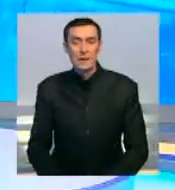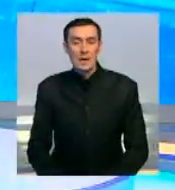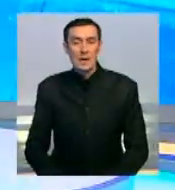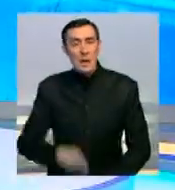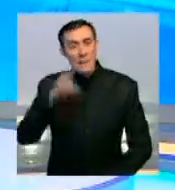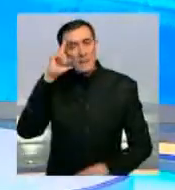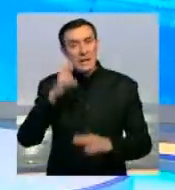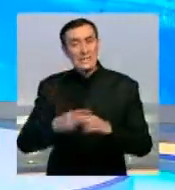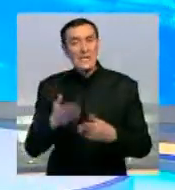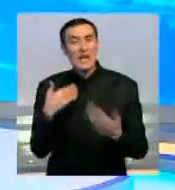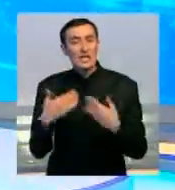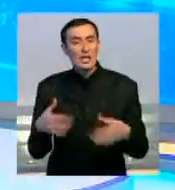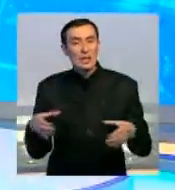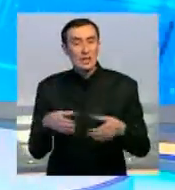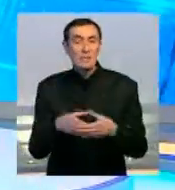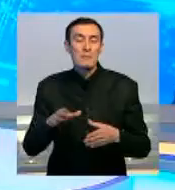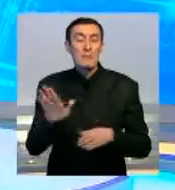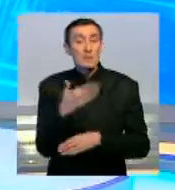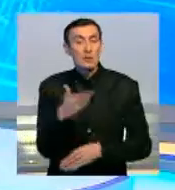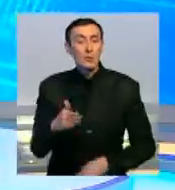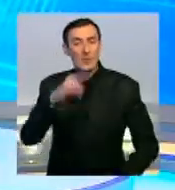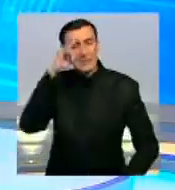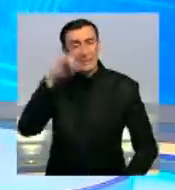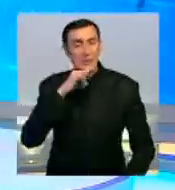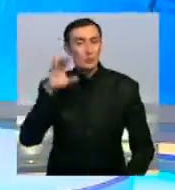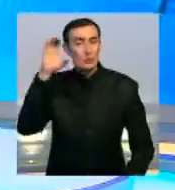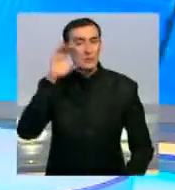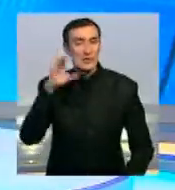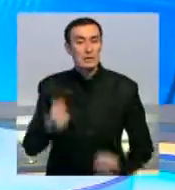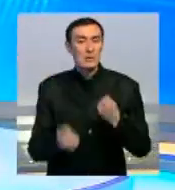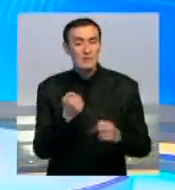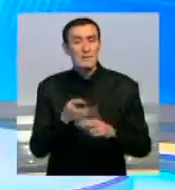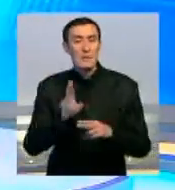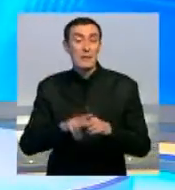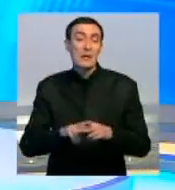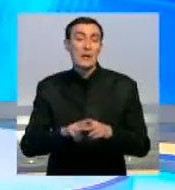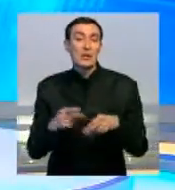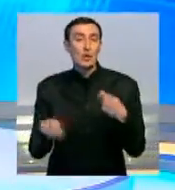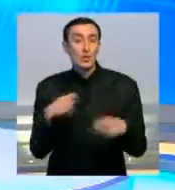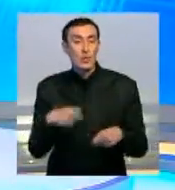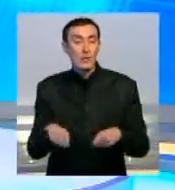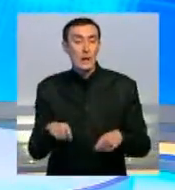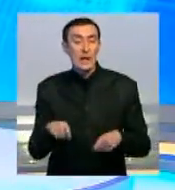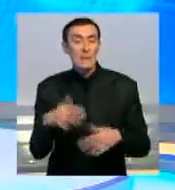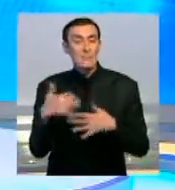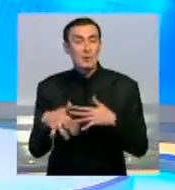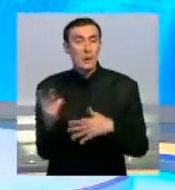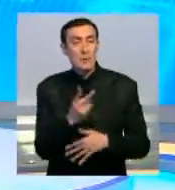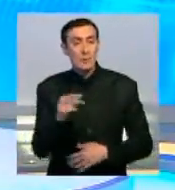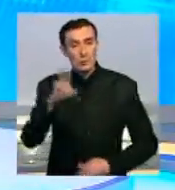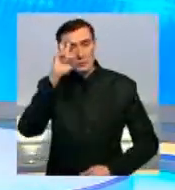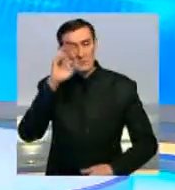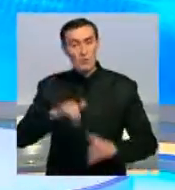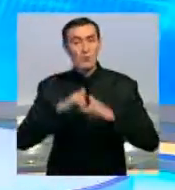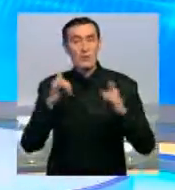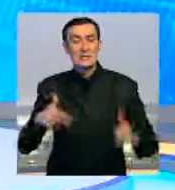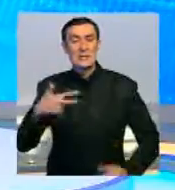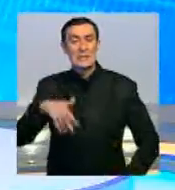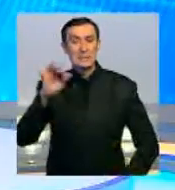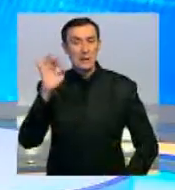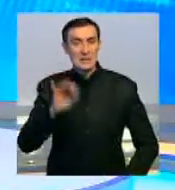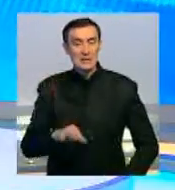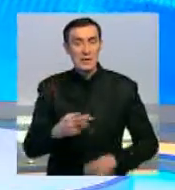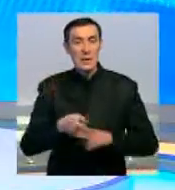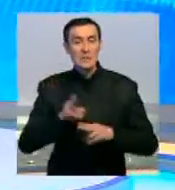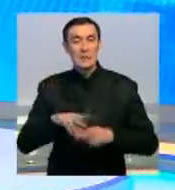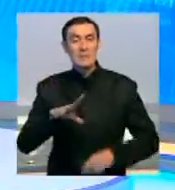Братские отношения между Казахстаном и Узбекистаном становятся крепче. Только в текущем году товарооборот между двумя странами увеличился на 30%. Об